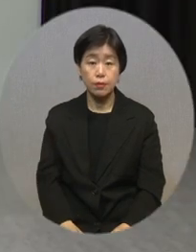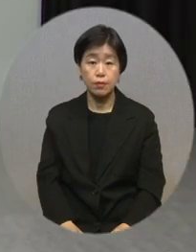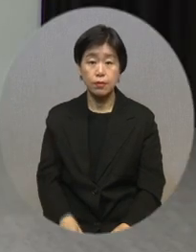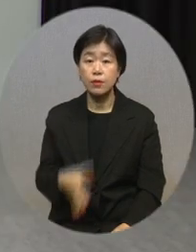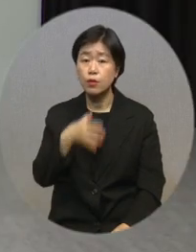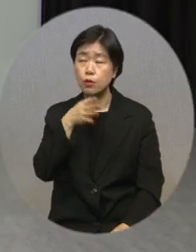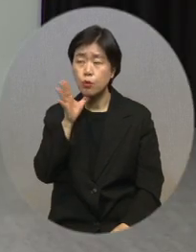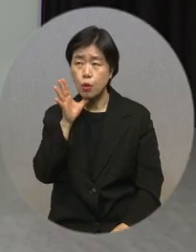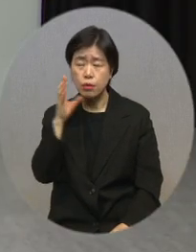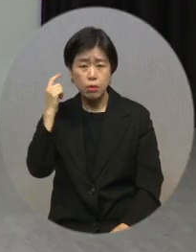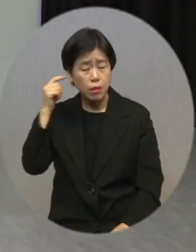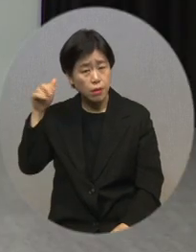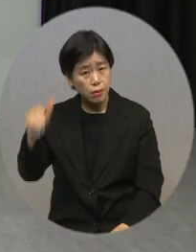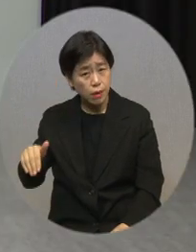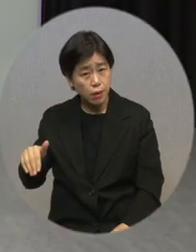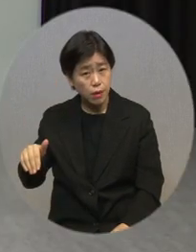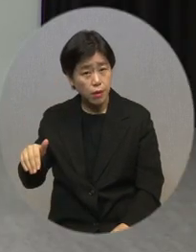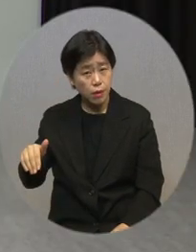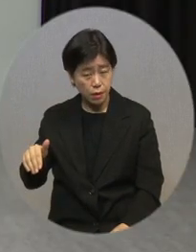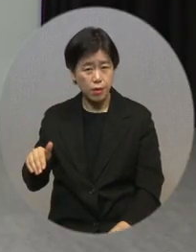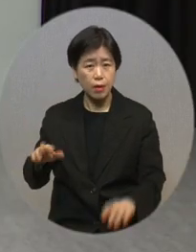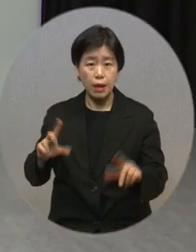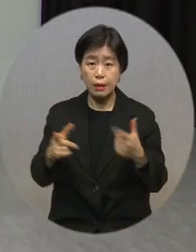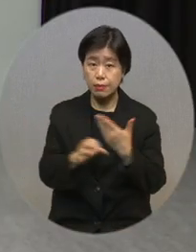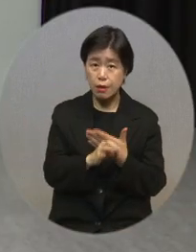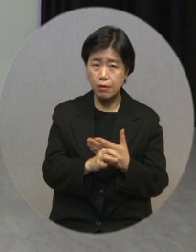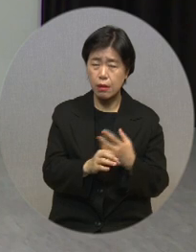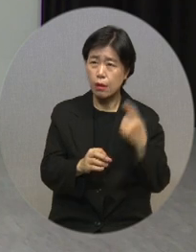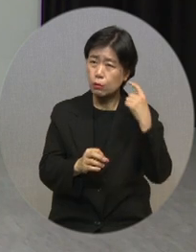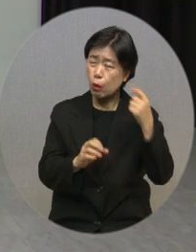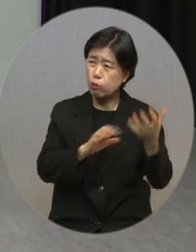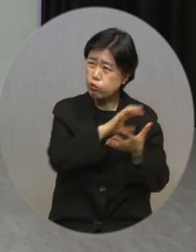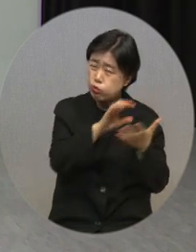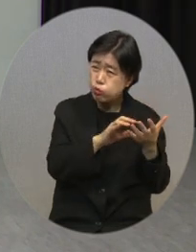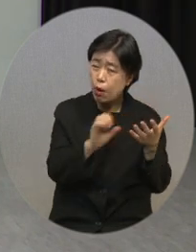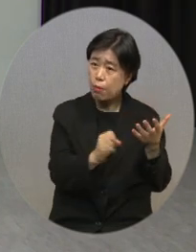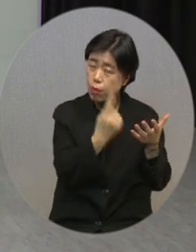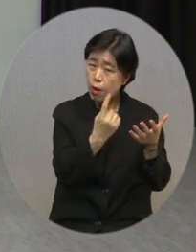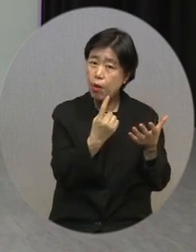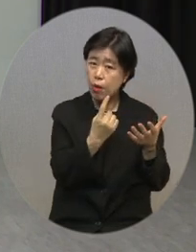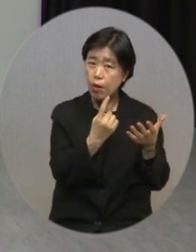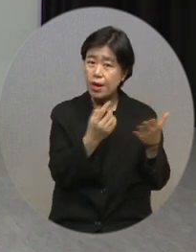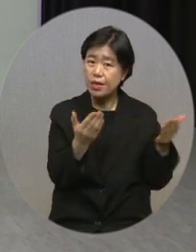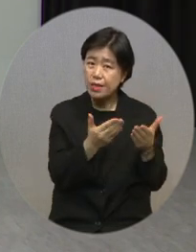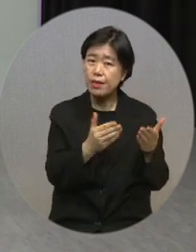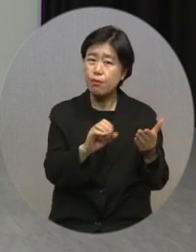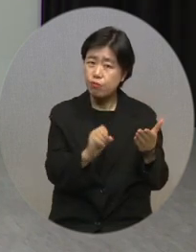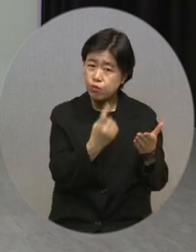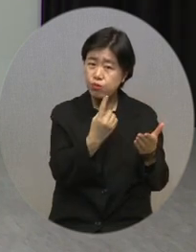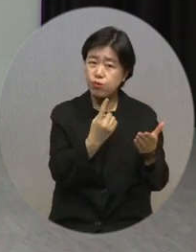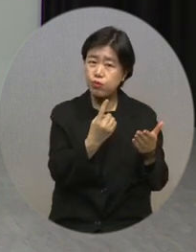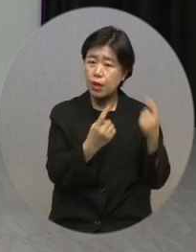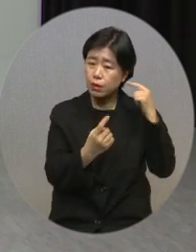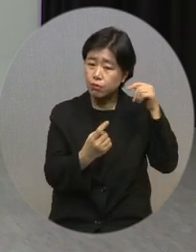그 노인성 그 난청과 이게 소음성 그러니까 산업 재해로 인한 소음성 난청인가 자 구분이 잘 안